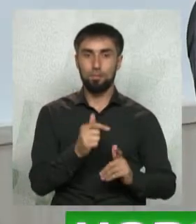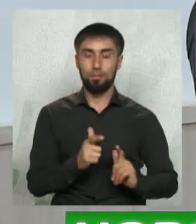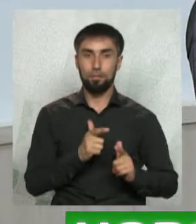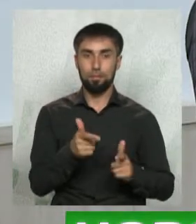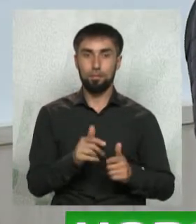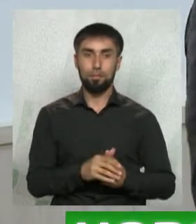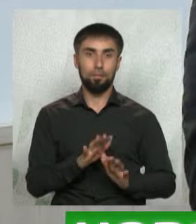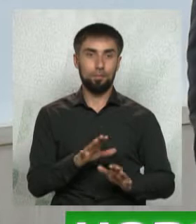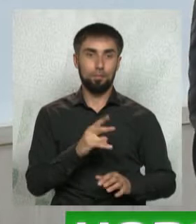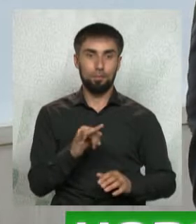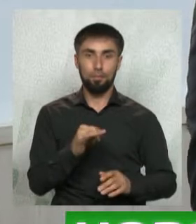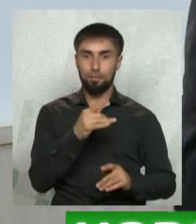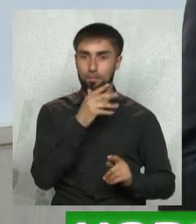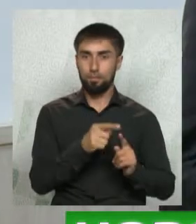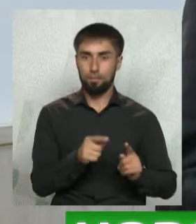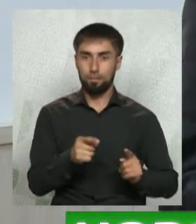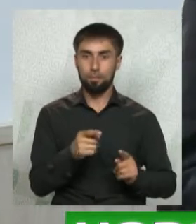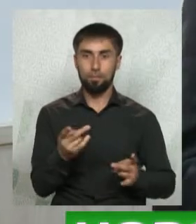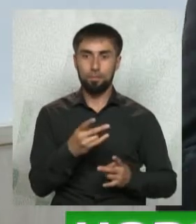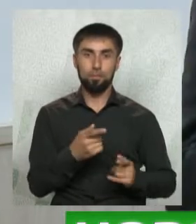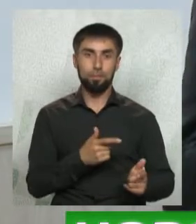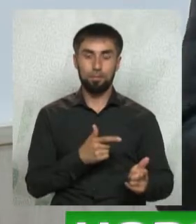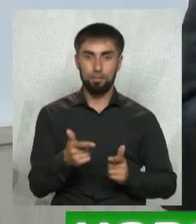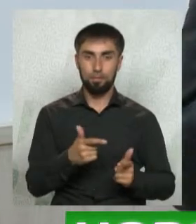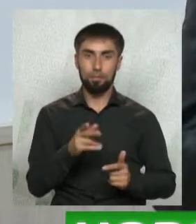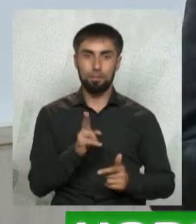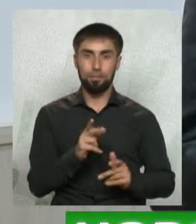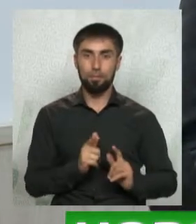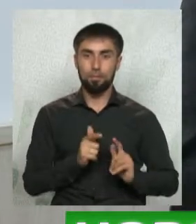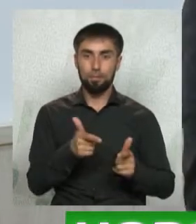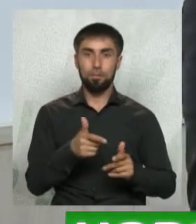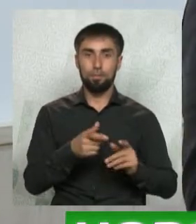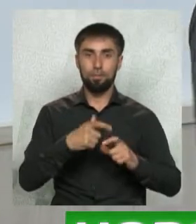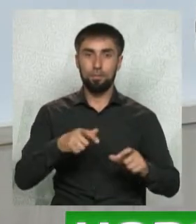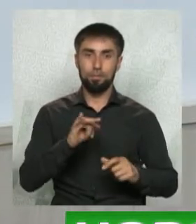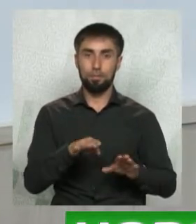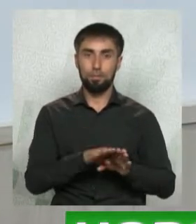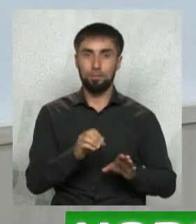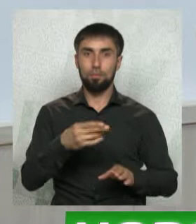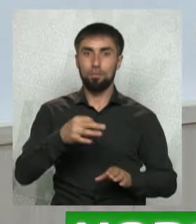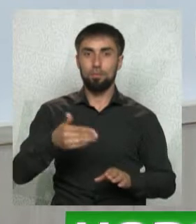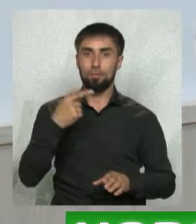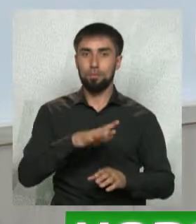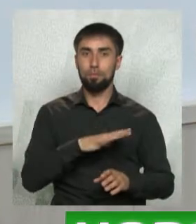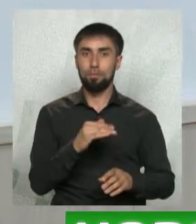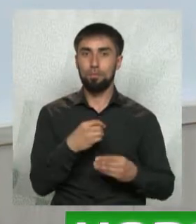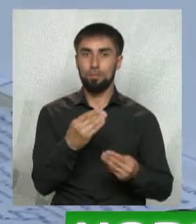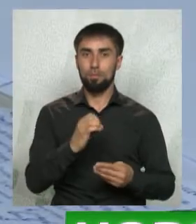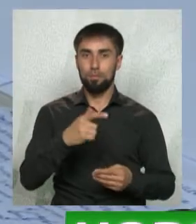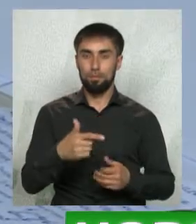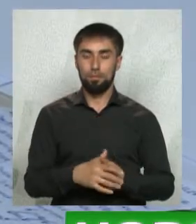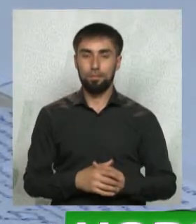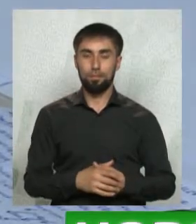поступающих, то есть они за короткий промежуток должны подготовиться к вступительным экзаменам, и также до этого они сдавали еще